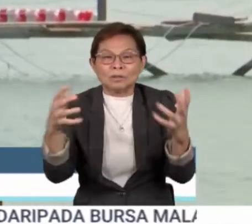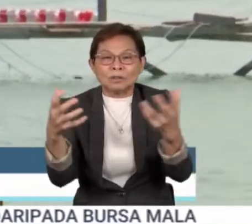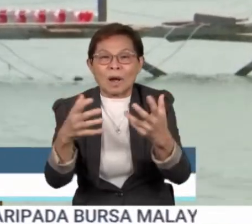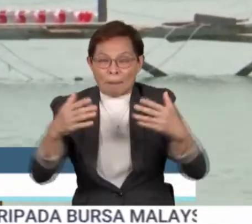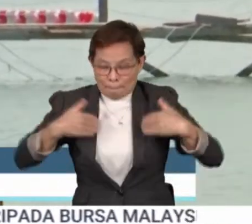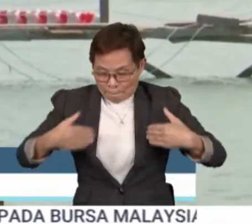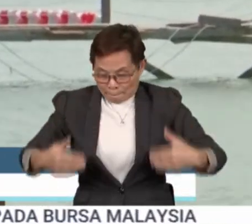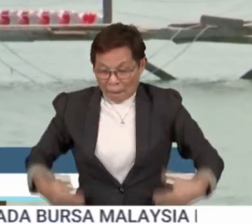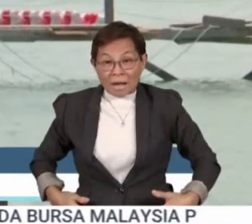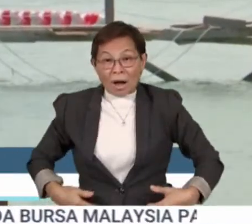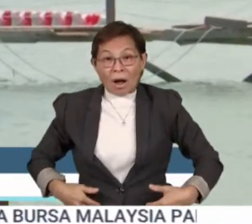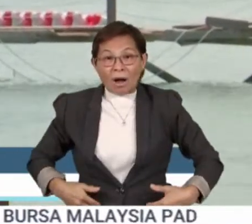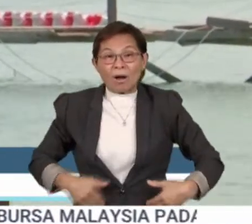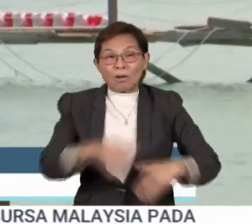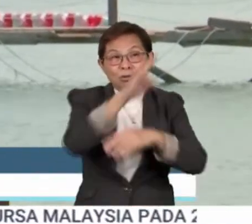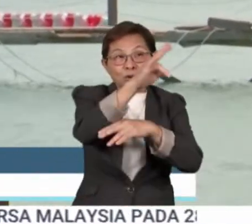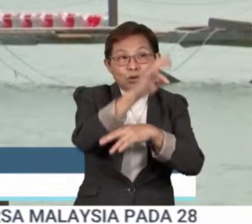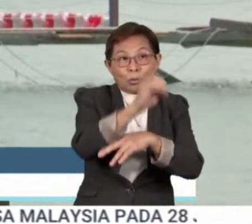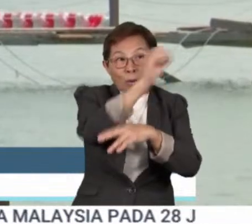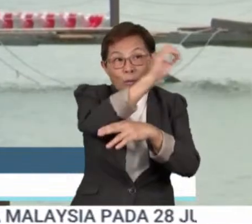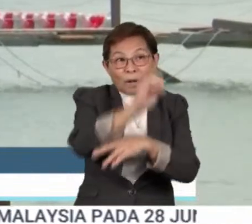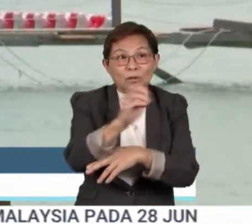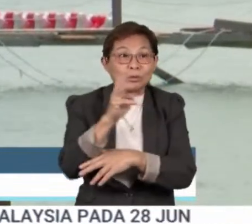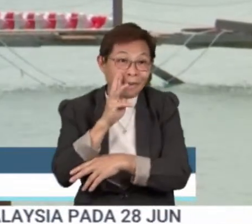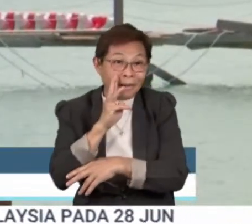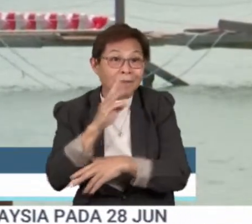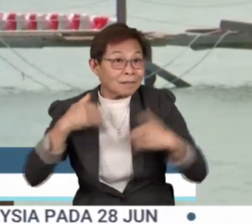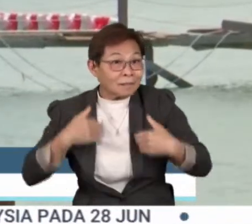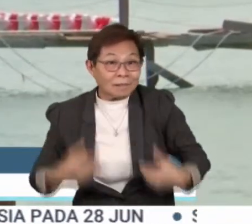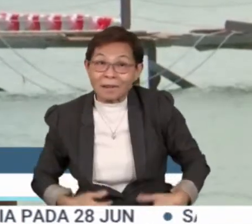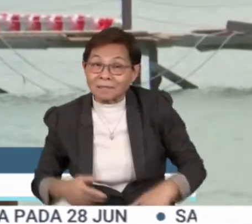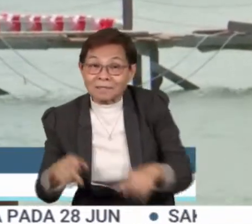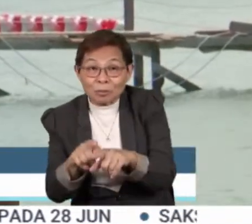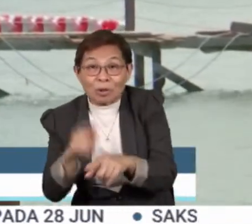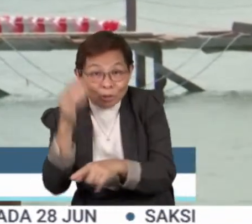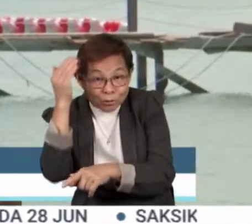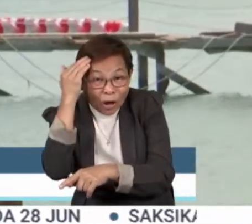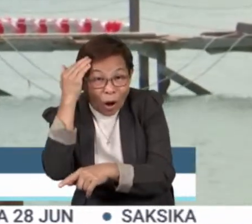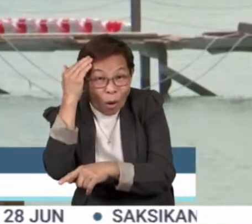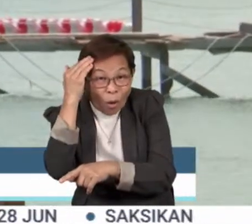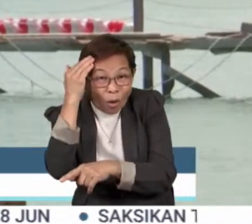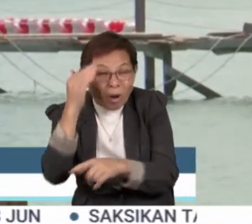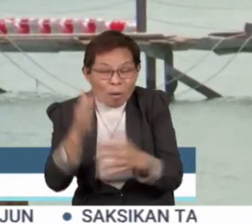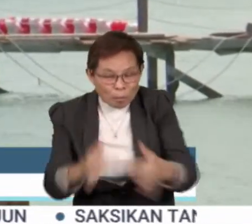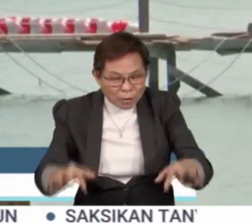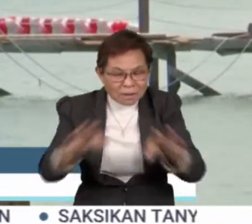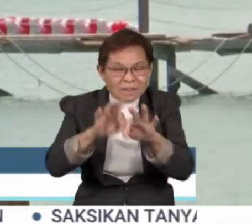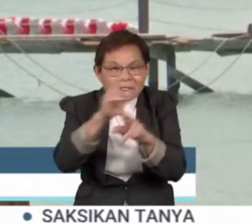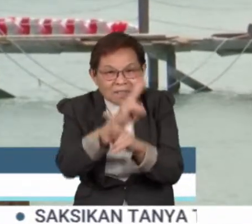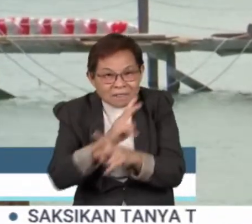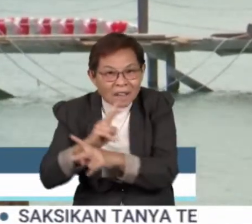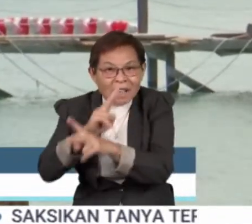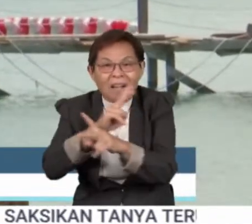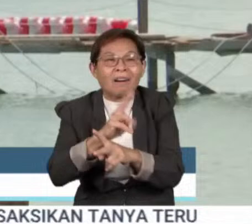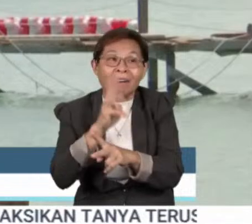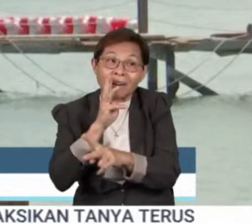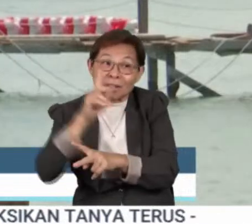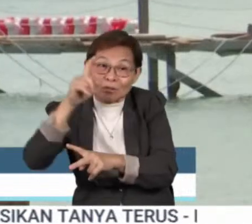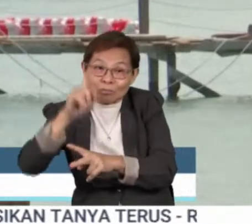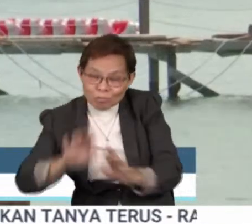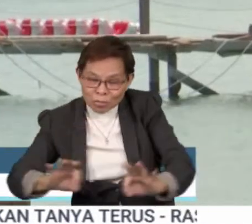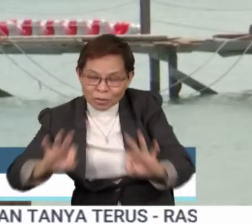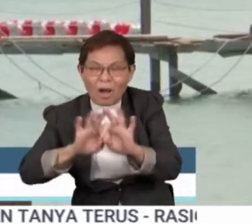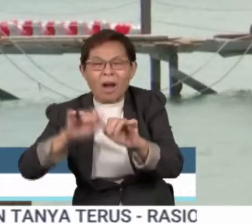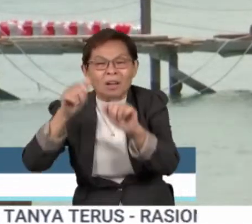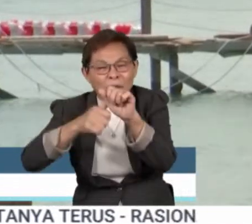tubuh manusia juga 70% merangkumi air. Namun, cukup sedarkah kita kepentingan untuk menjaga sumber ini? Hari